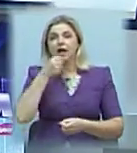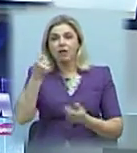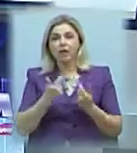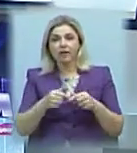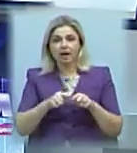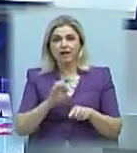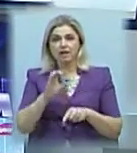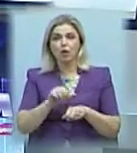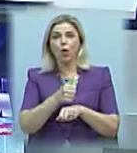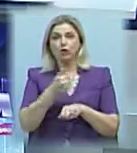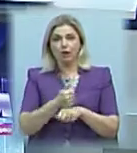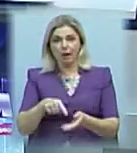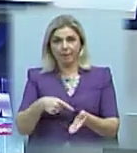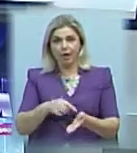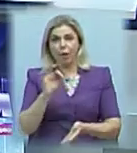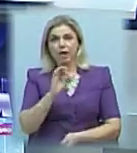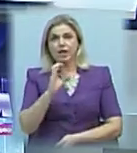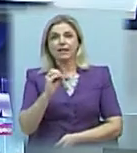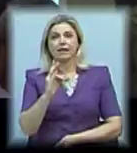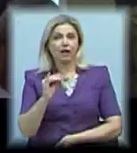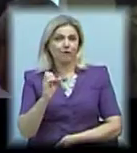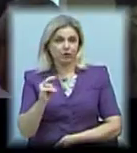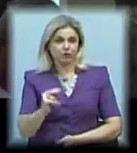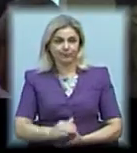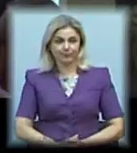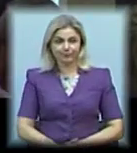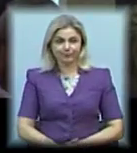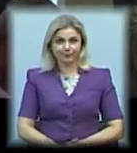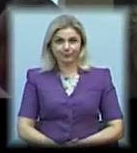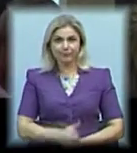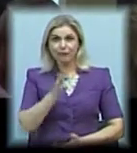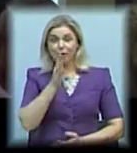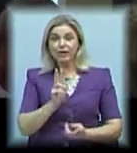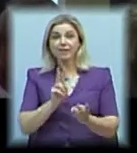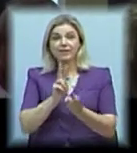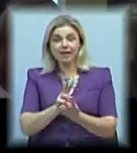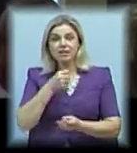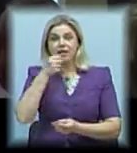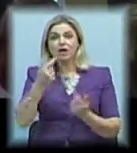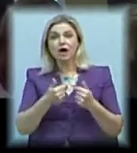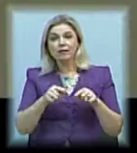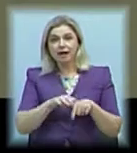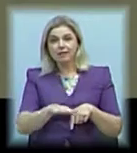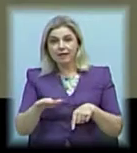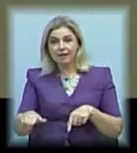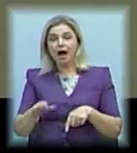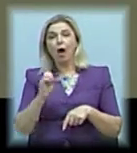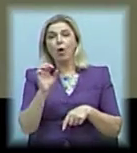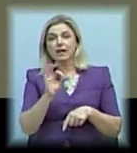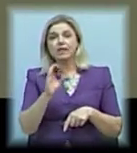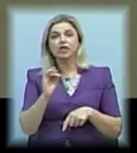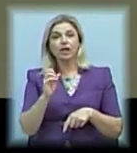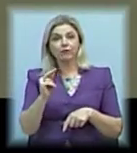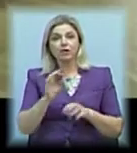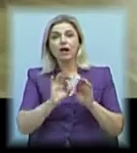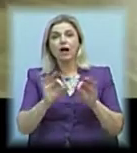з очільником міста Олександром Сінкевичем. Під час зустрічі з старшокласниками Олександр Сінкевич розповів про